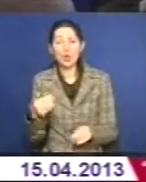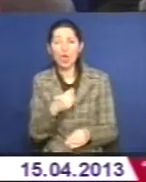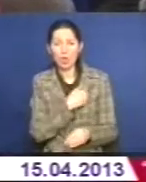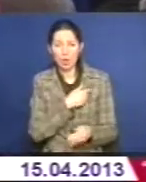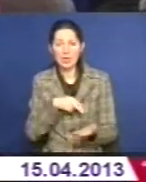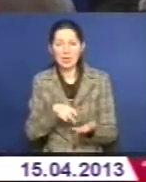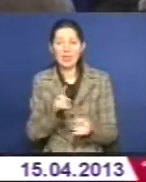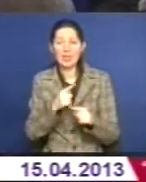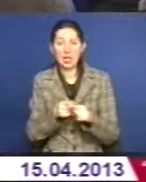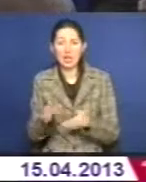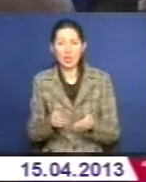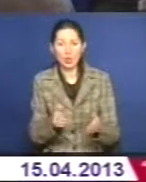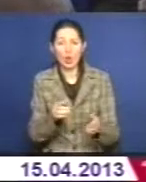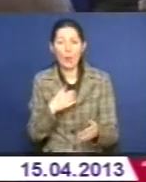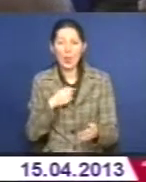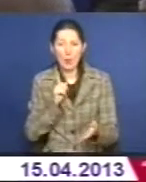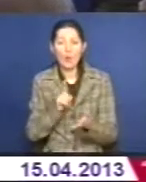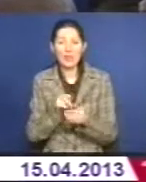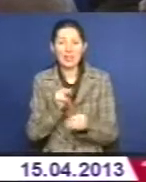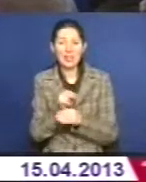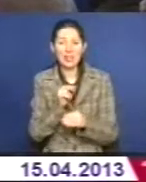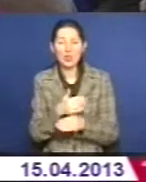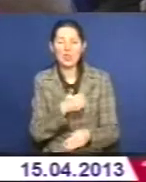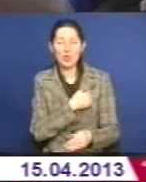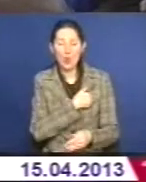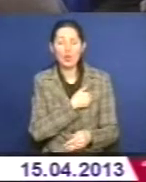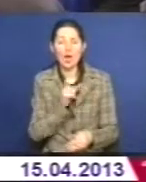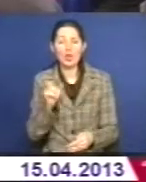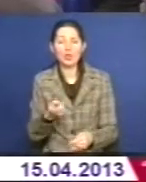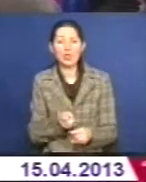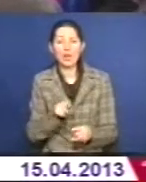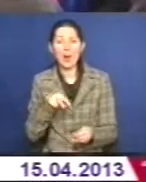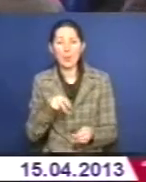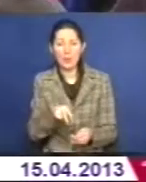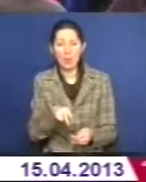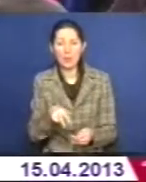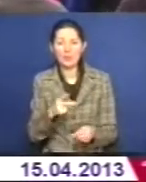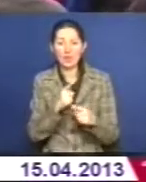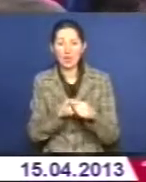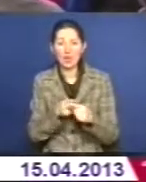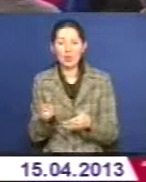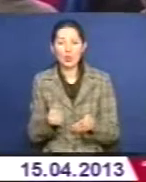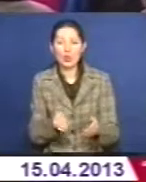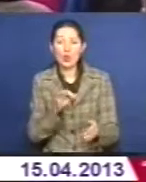навчити, заохотити. А людина кожна, яка прийшла на хресну дорогу, я думаю, скористає дуже багато. Ну,